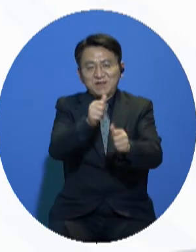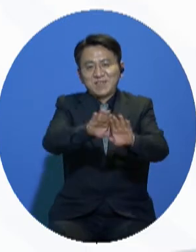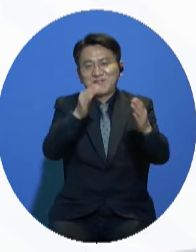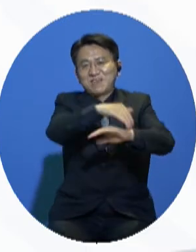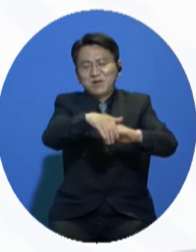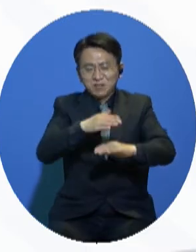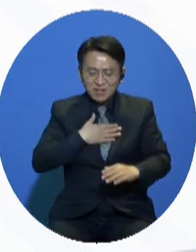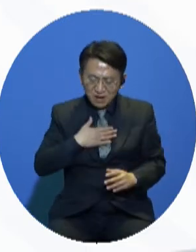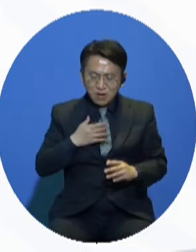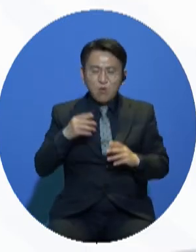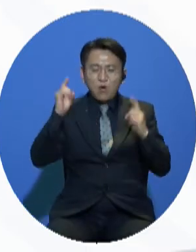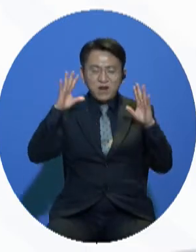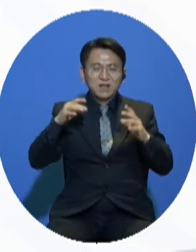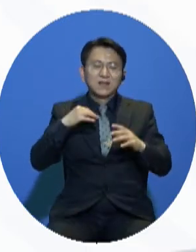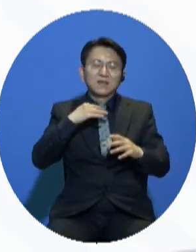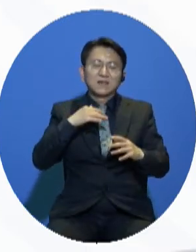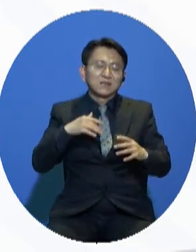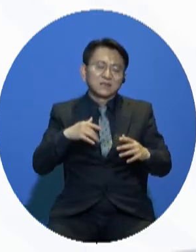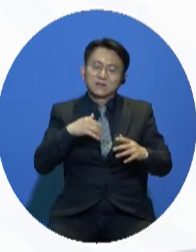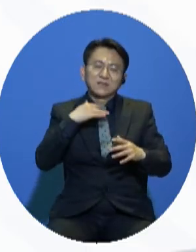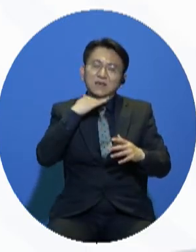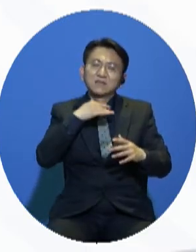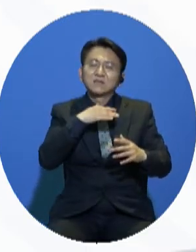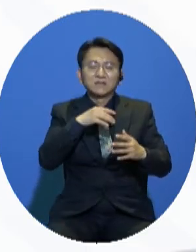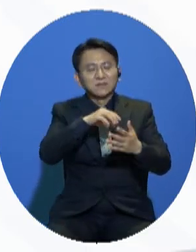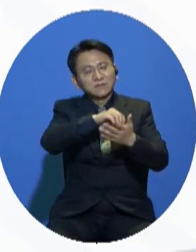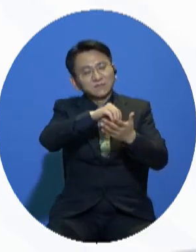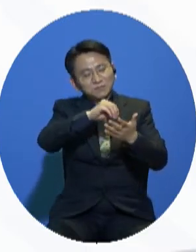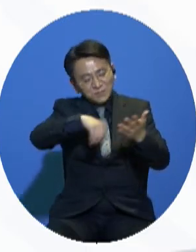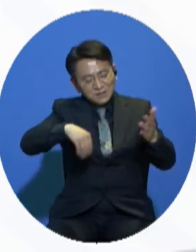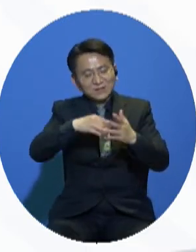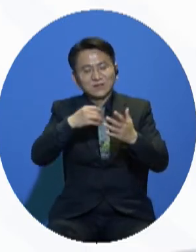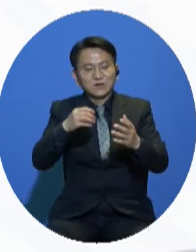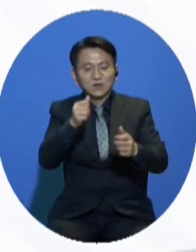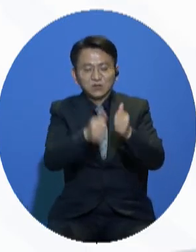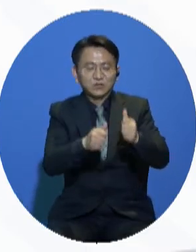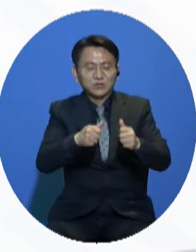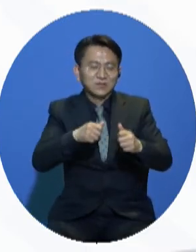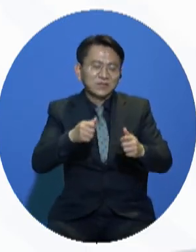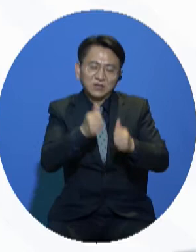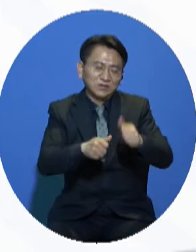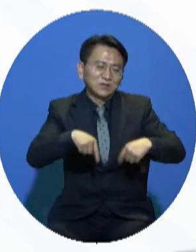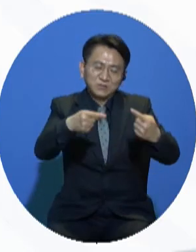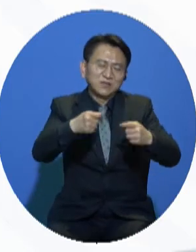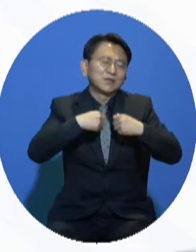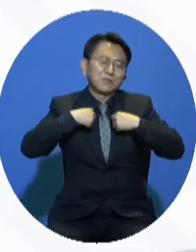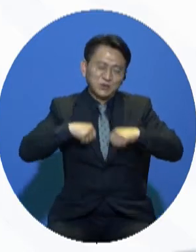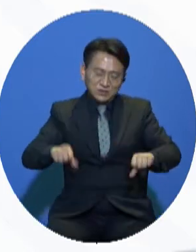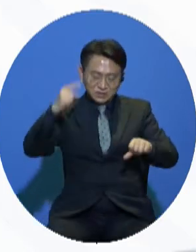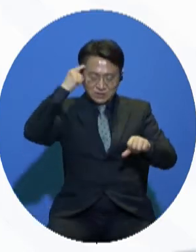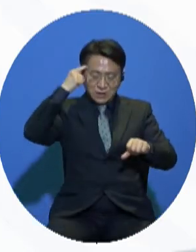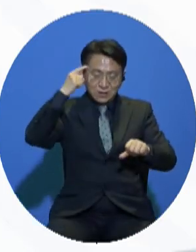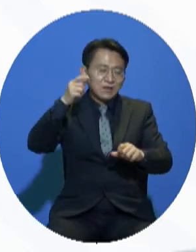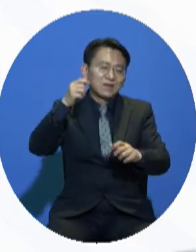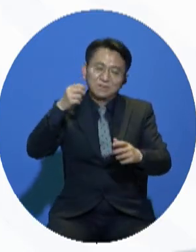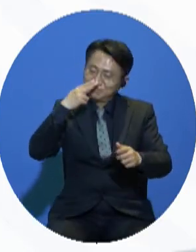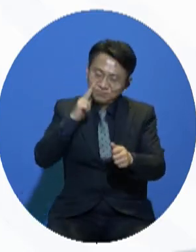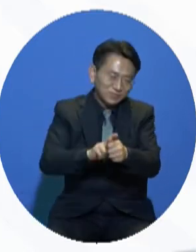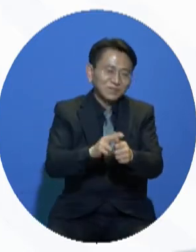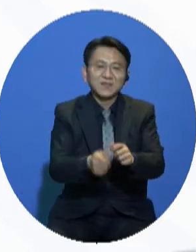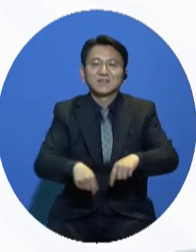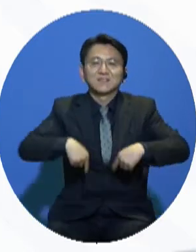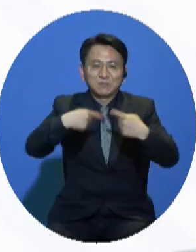제 커리어에서 제가 두세 번 계속 은퇴를 하려고 했다가 다시 경기에 참여했었습니다.